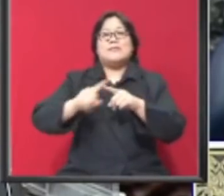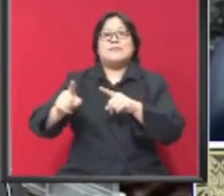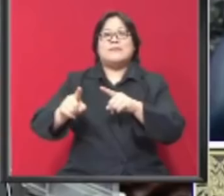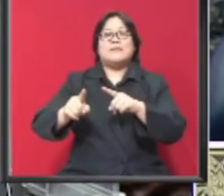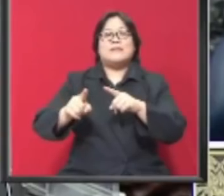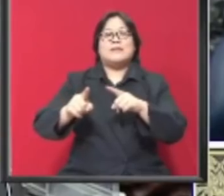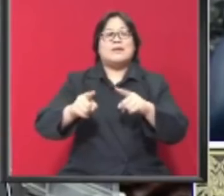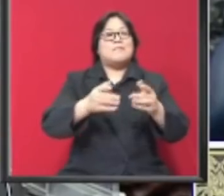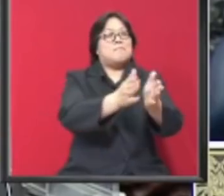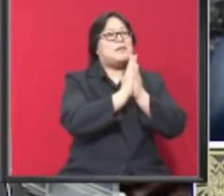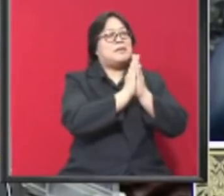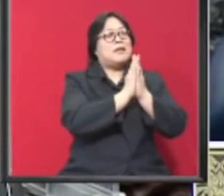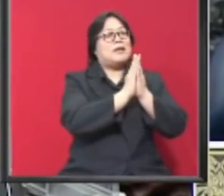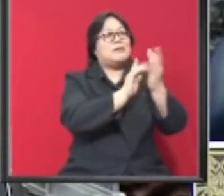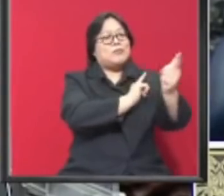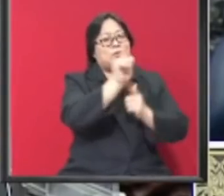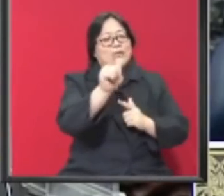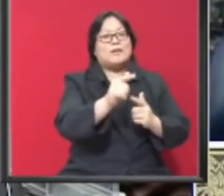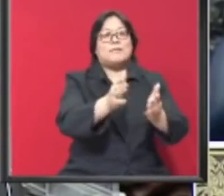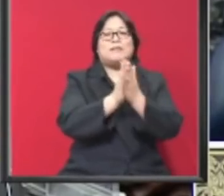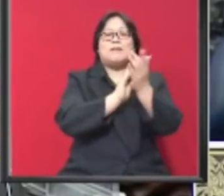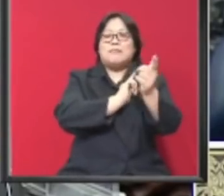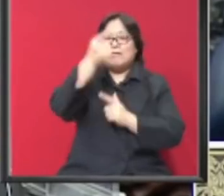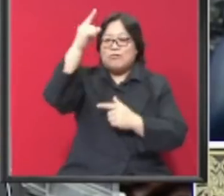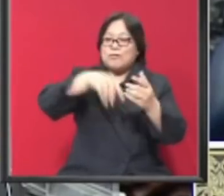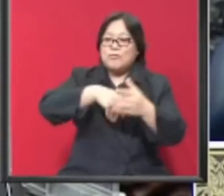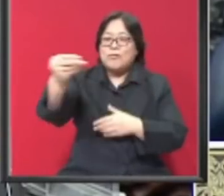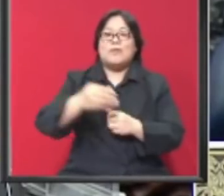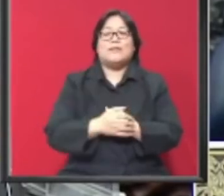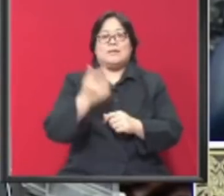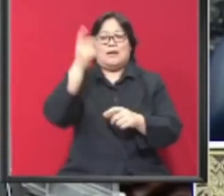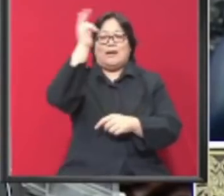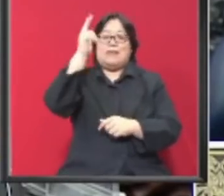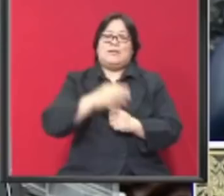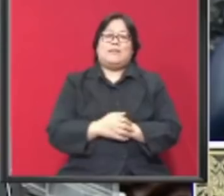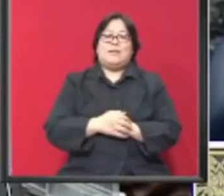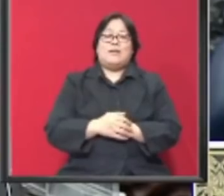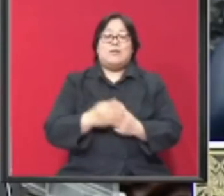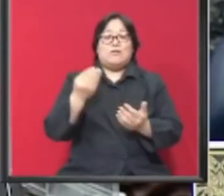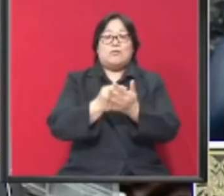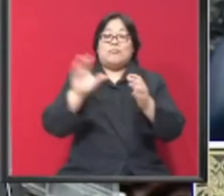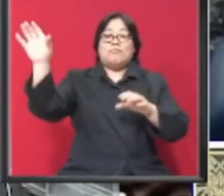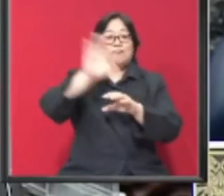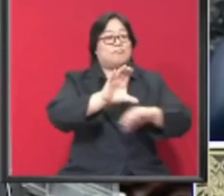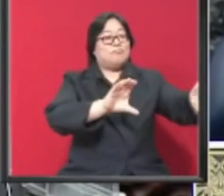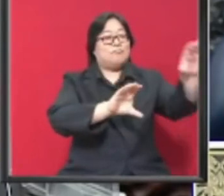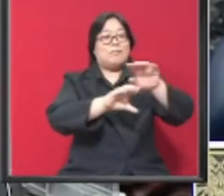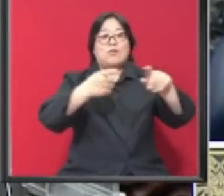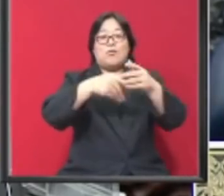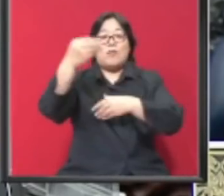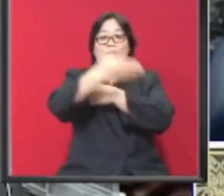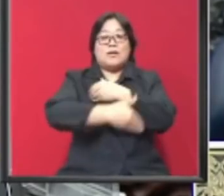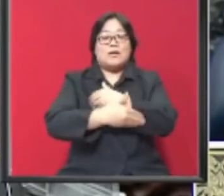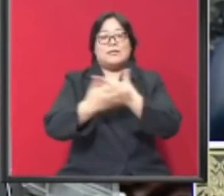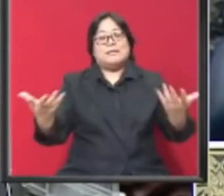jenis kebenaran daripada kerajaan pelaburan dari dalam dan luar negara terpaksa tunggu